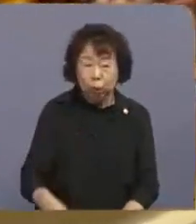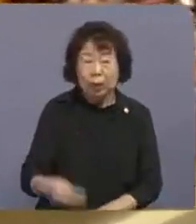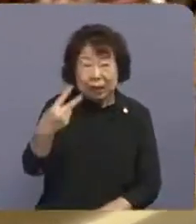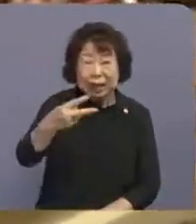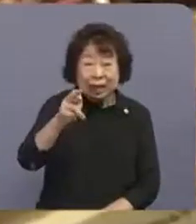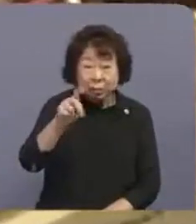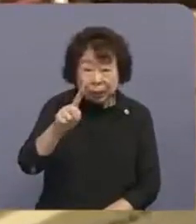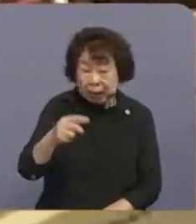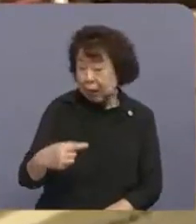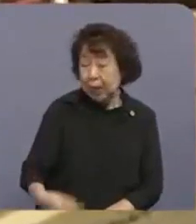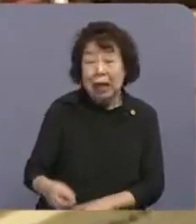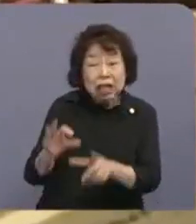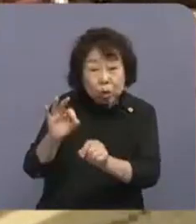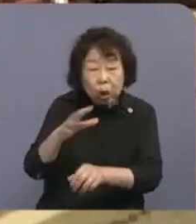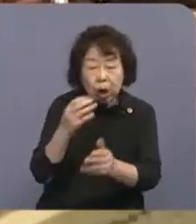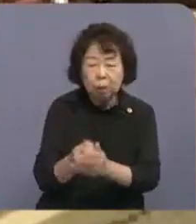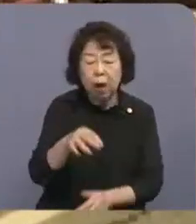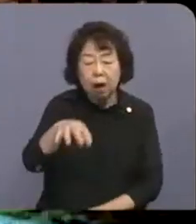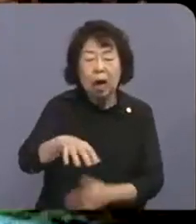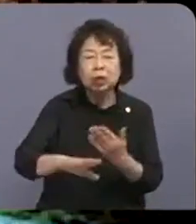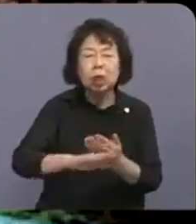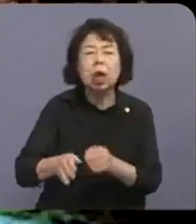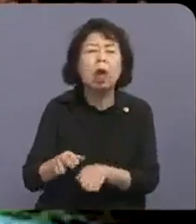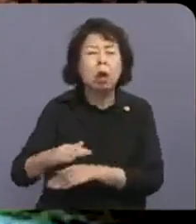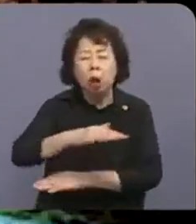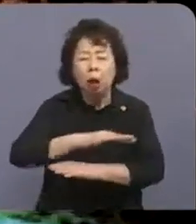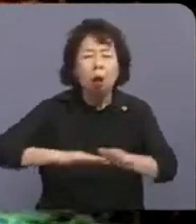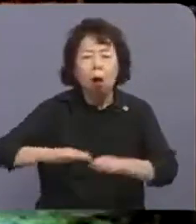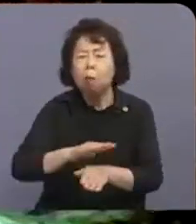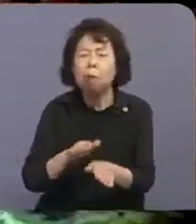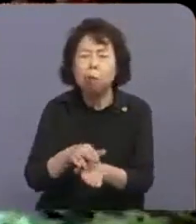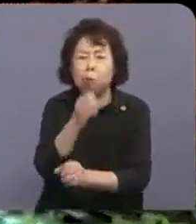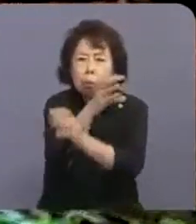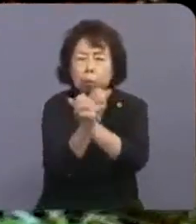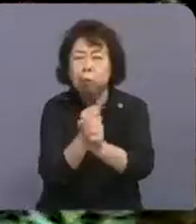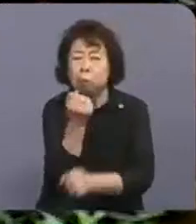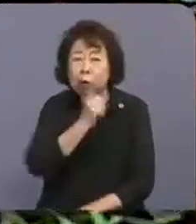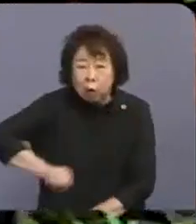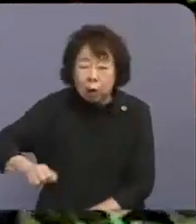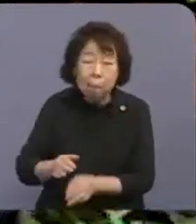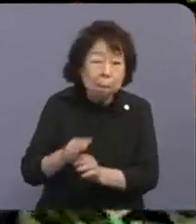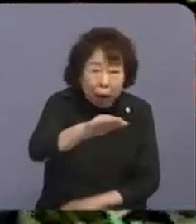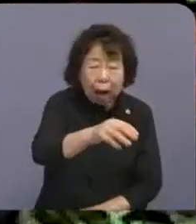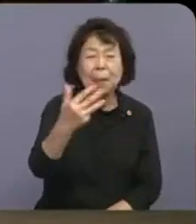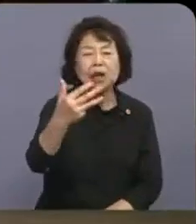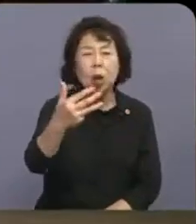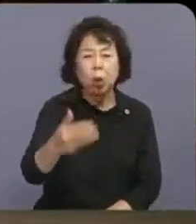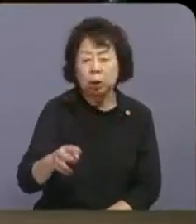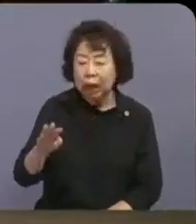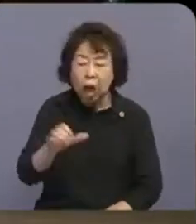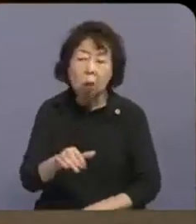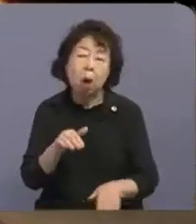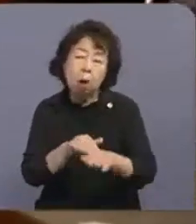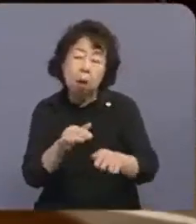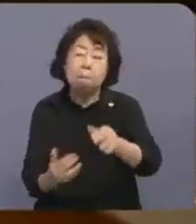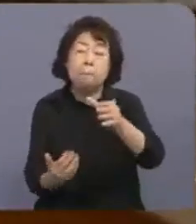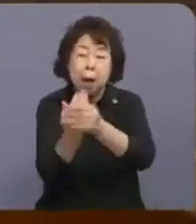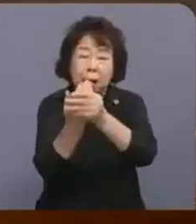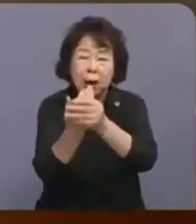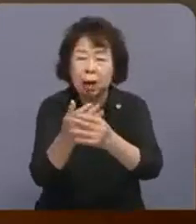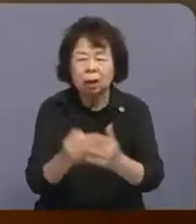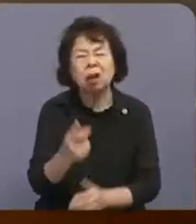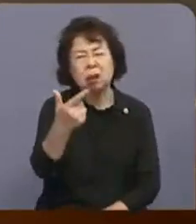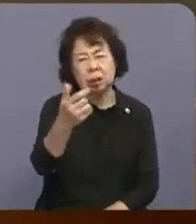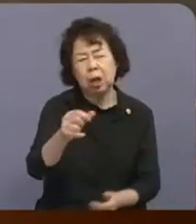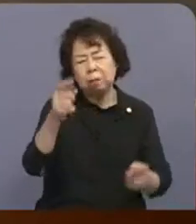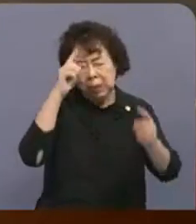2021년 10월에는 강서구 송정동의 교차로에서 신호를 위반하고 직진하던 8톤 트럭과 45인승 통근버스가 충돌해